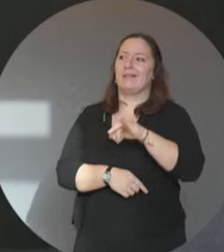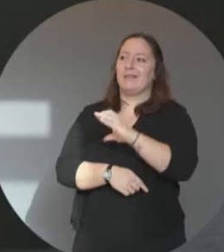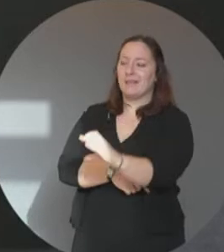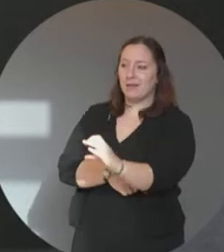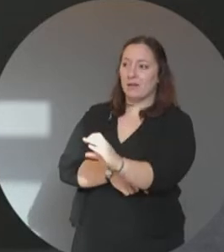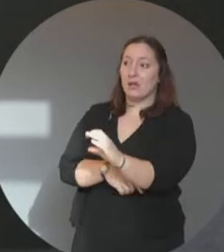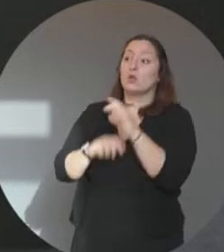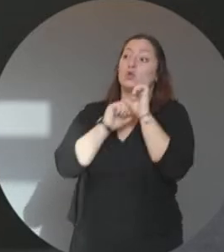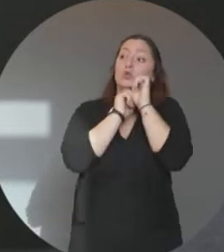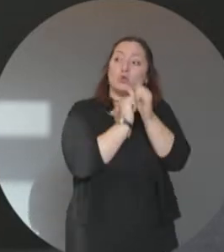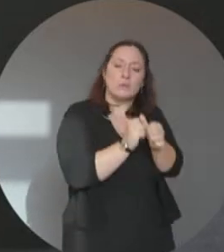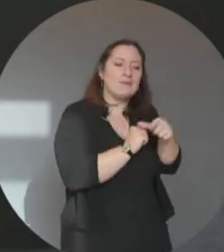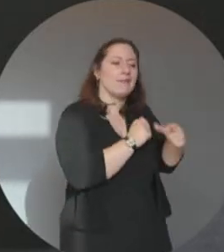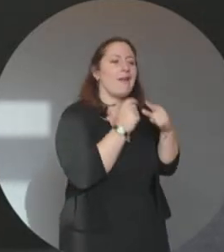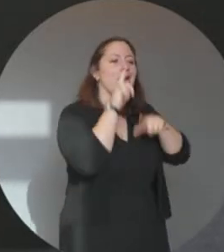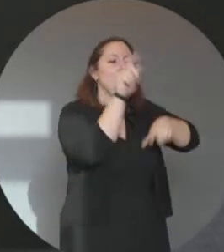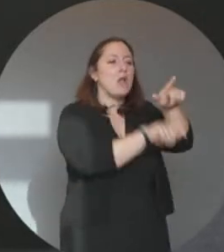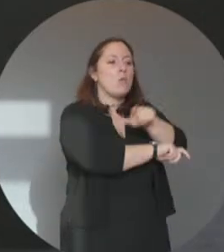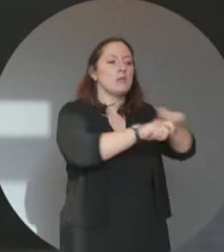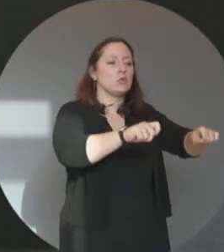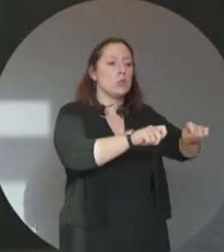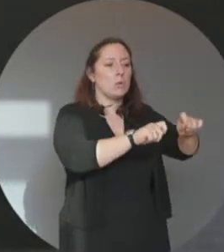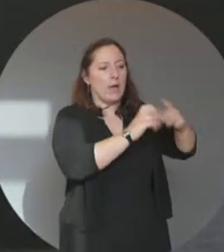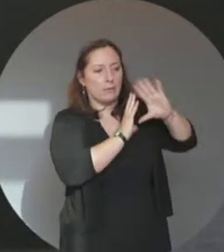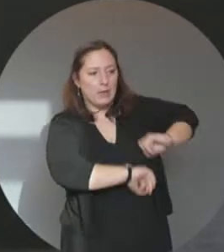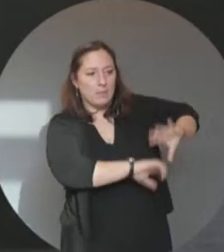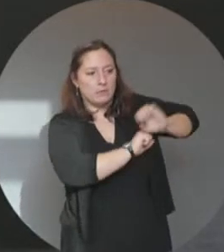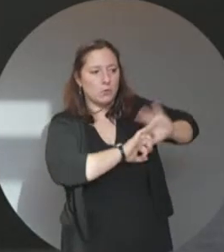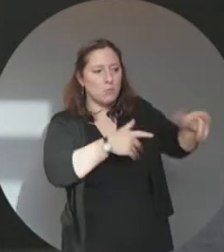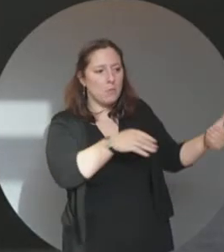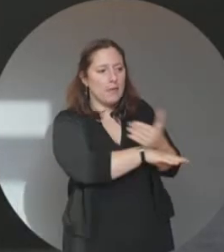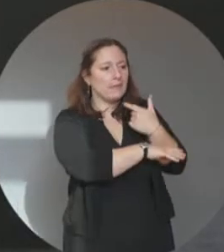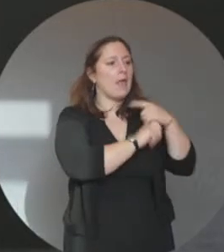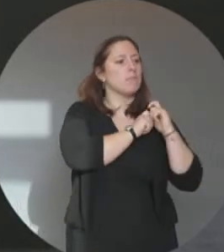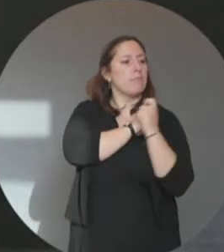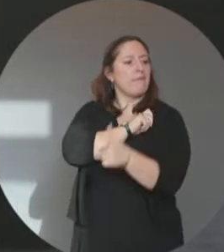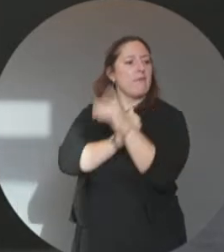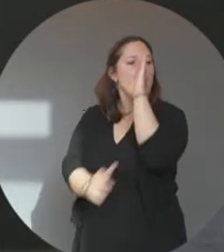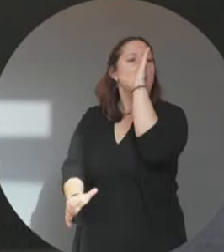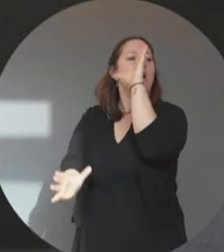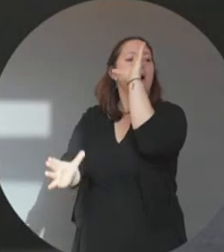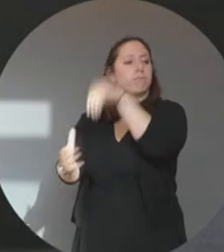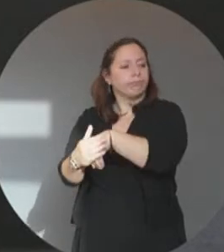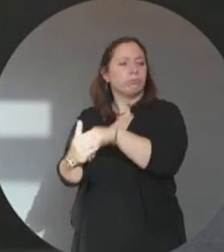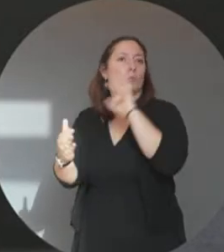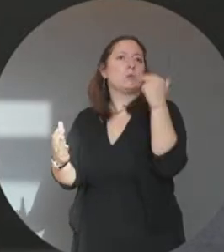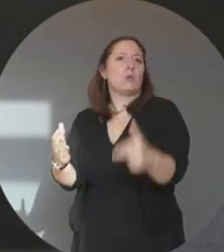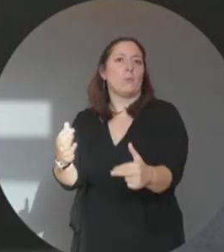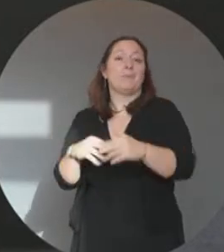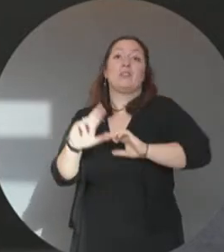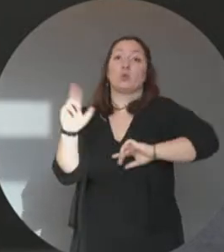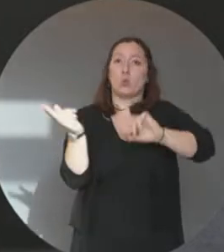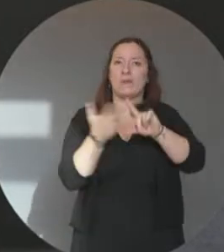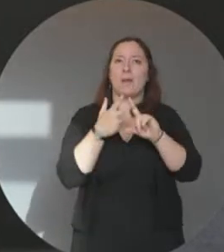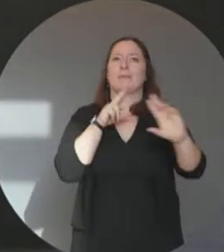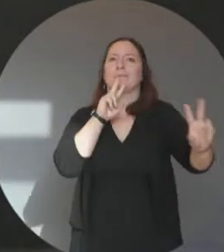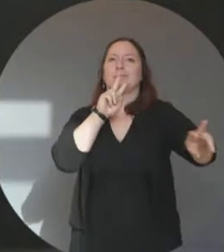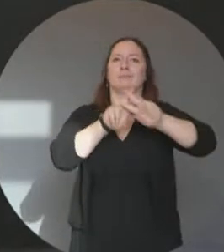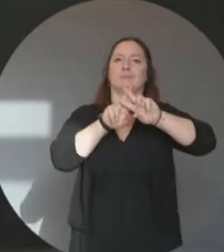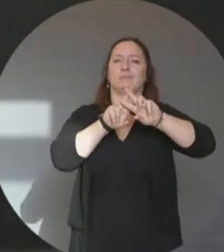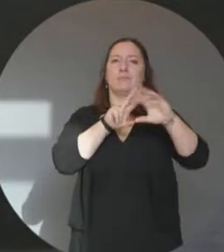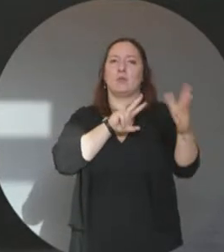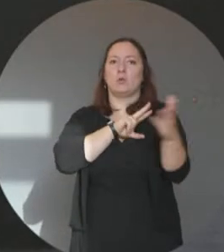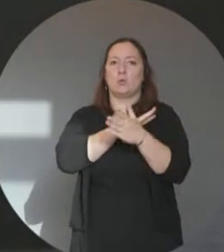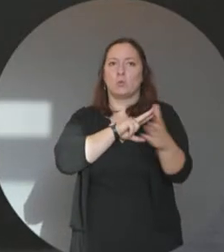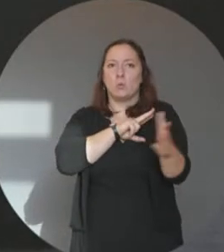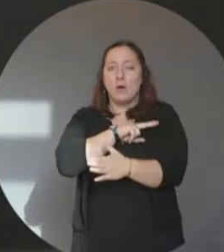l'expérimentation qui sera donc présenté et donc un troisième alinéa qui est de prévoir une clause de revoyure du